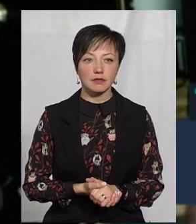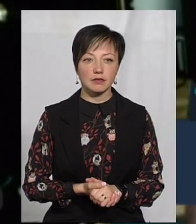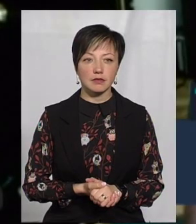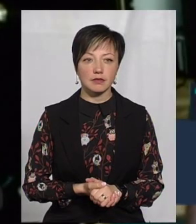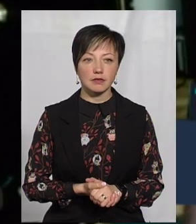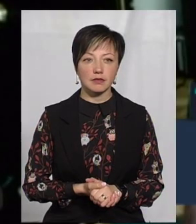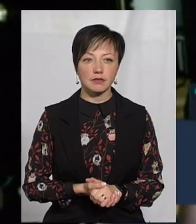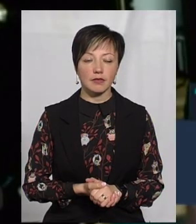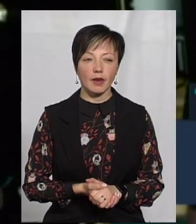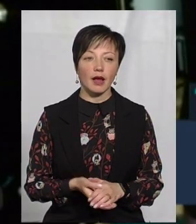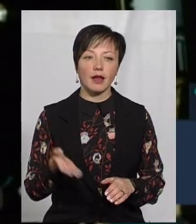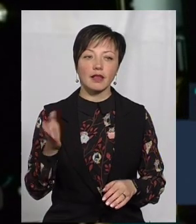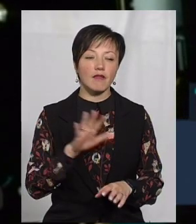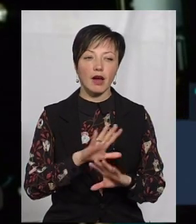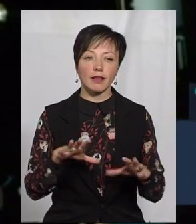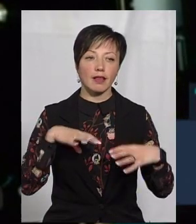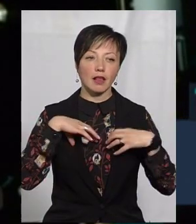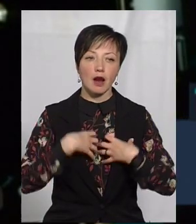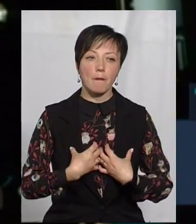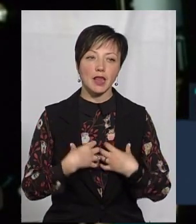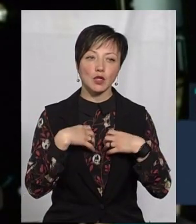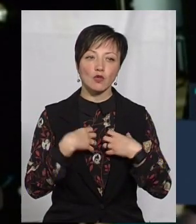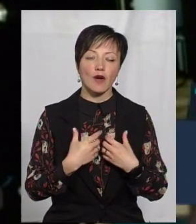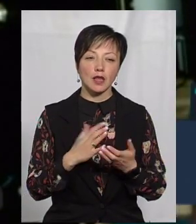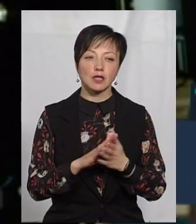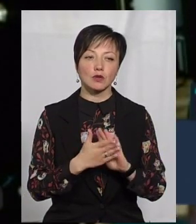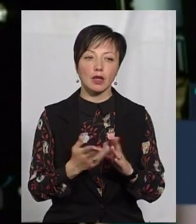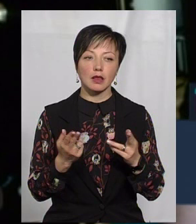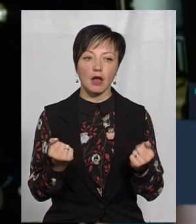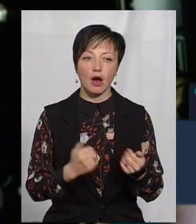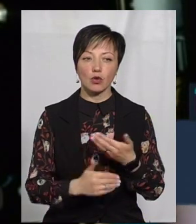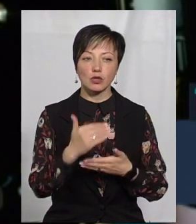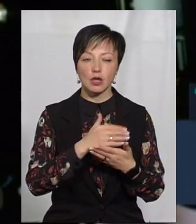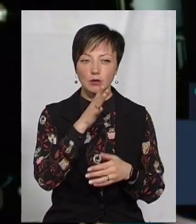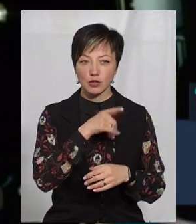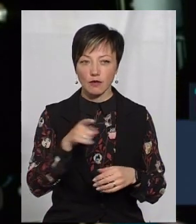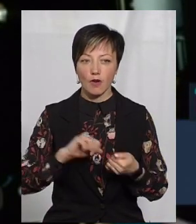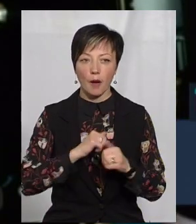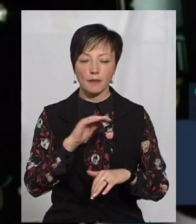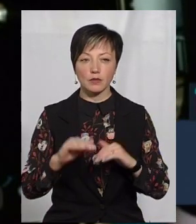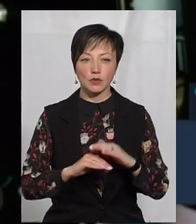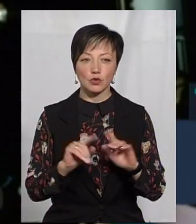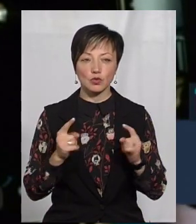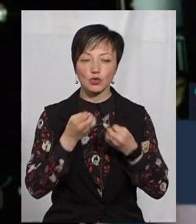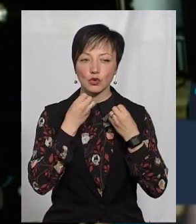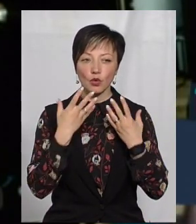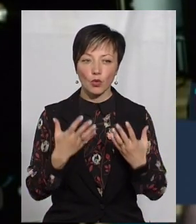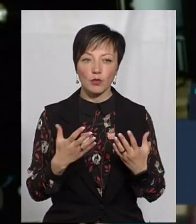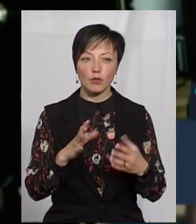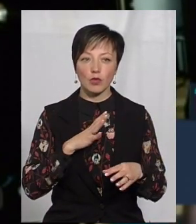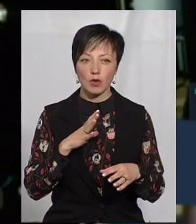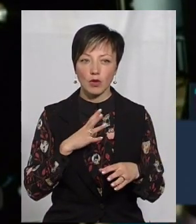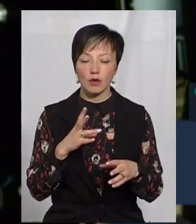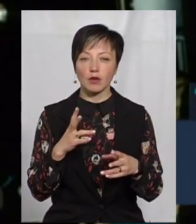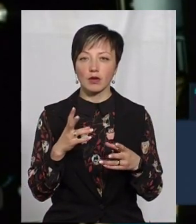не драматизувати ситуацію. Так останнім часом ми, до речі, в Кам'янці дуже добре йшли, але